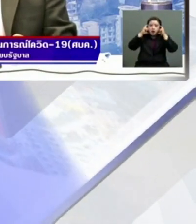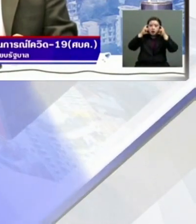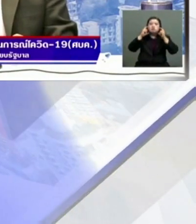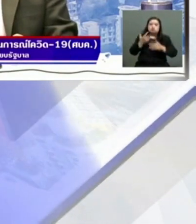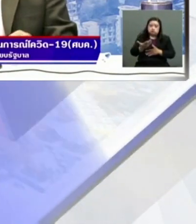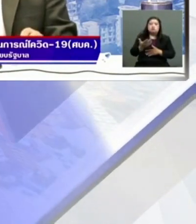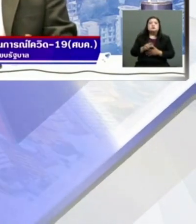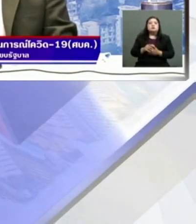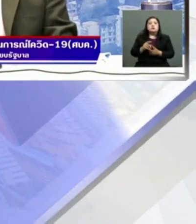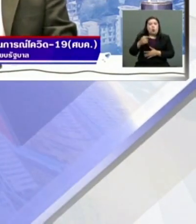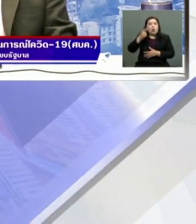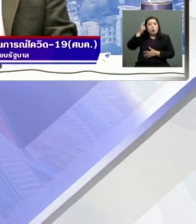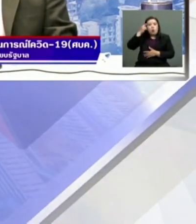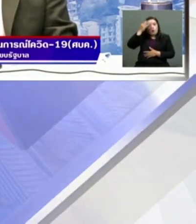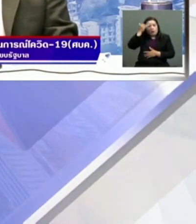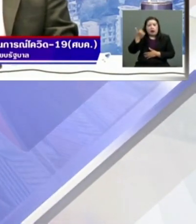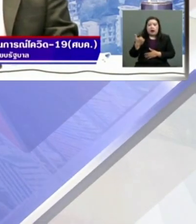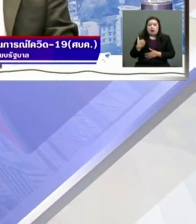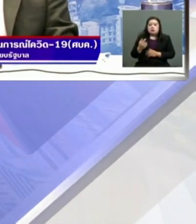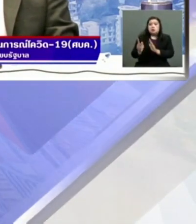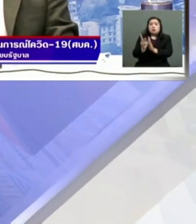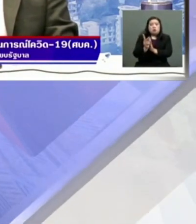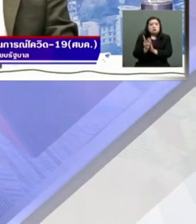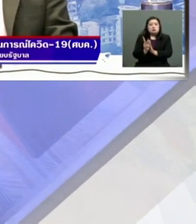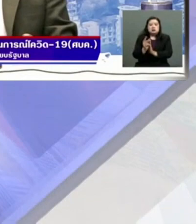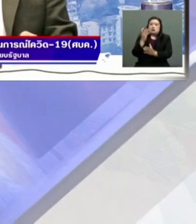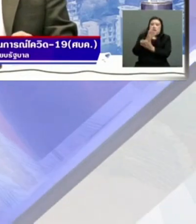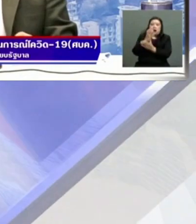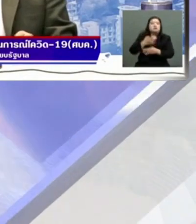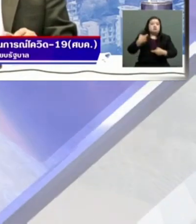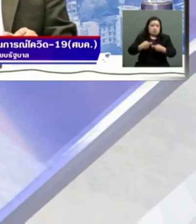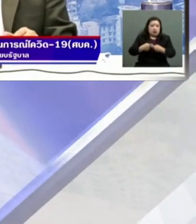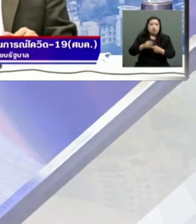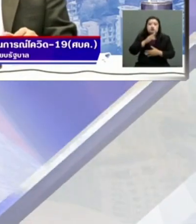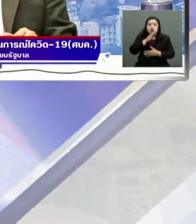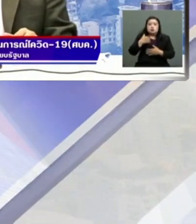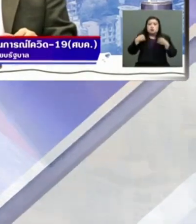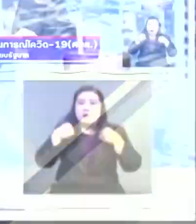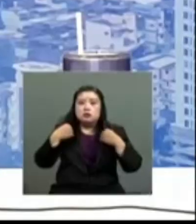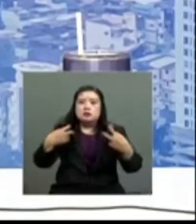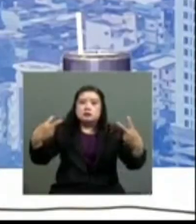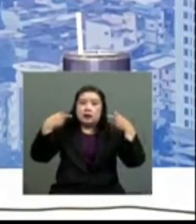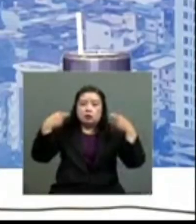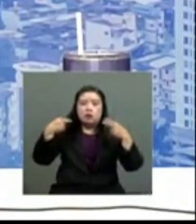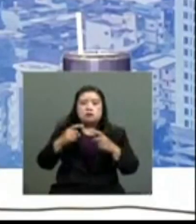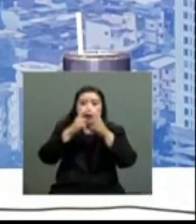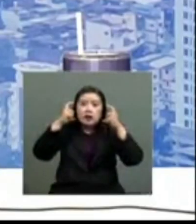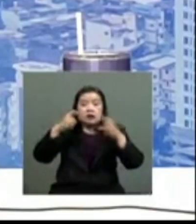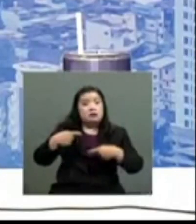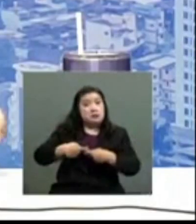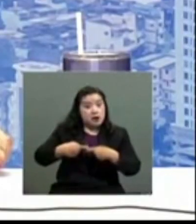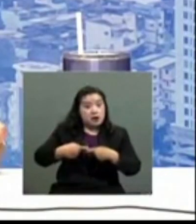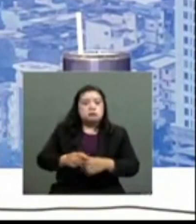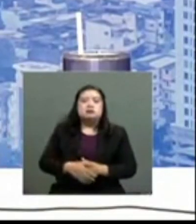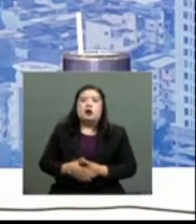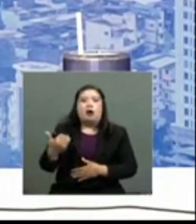มเข้าใจดีว่าบางมาตรการอาจจะทำได้ลำบากเช่นขนาดตัดผมอาจจะใส่หน้ากากลำบากไหมก็มีท่านอ